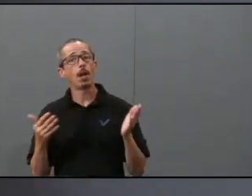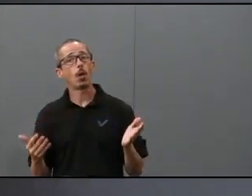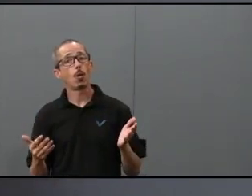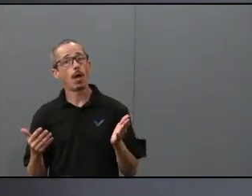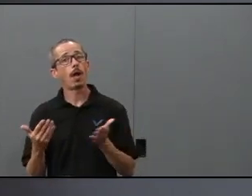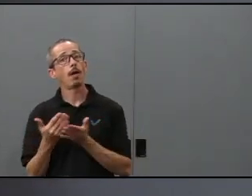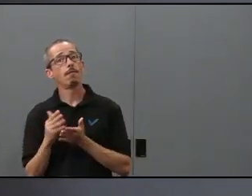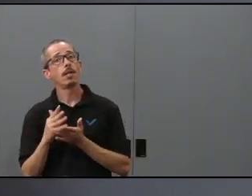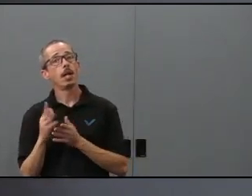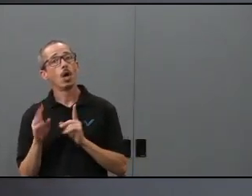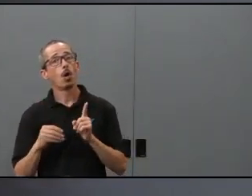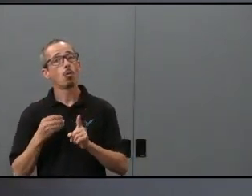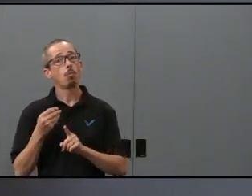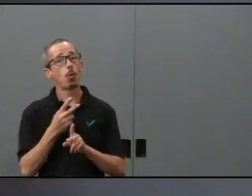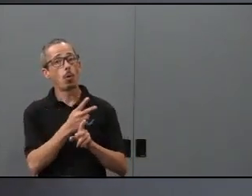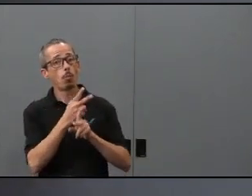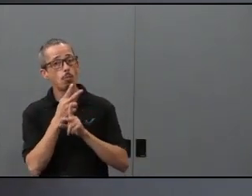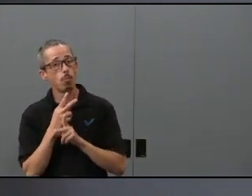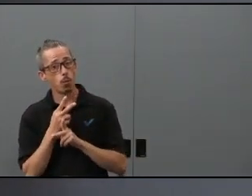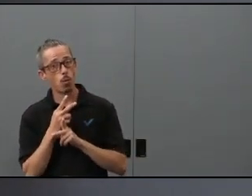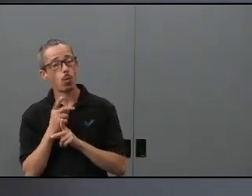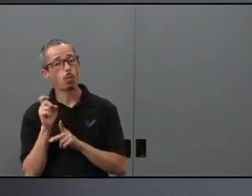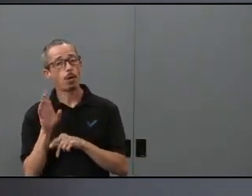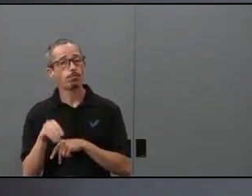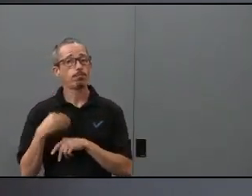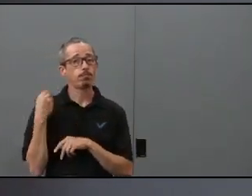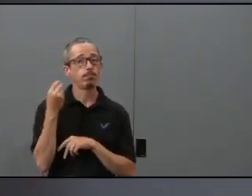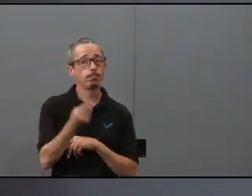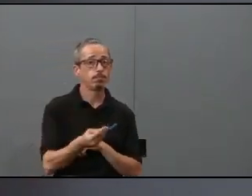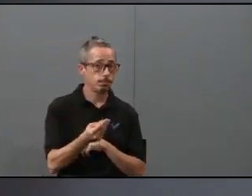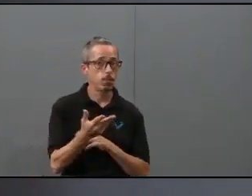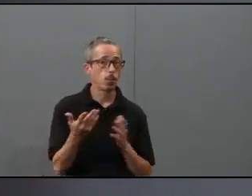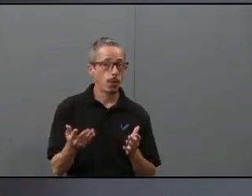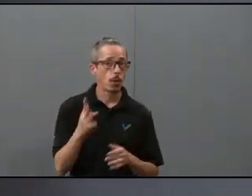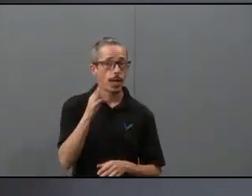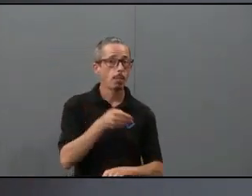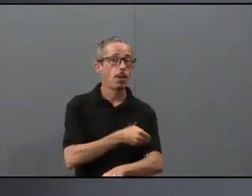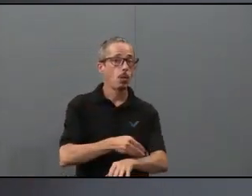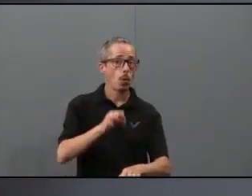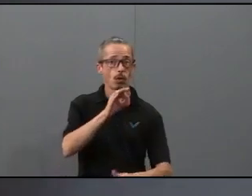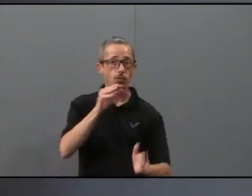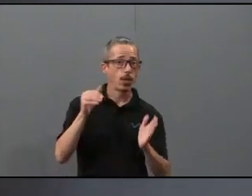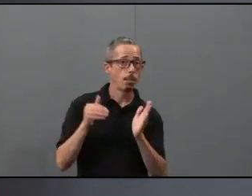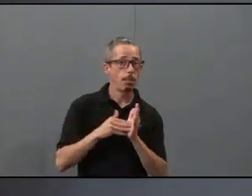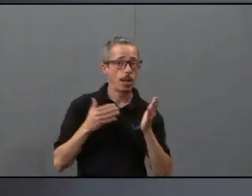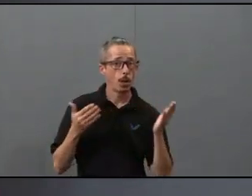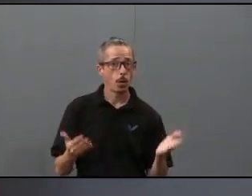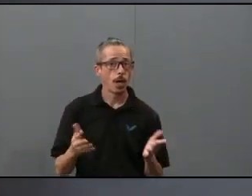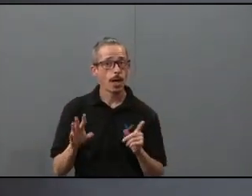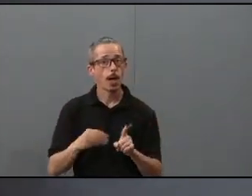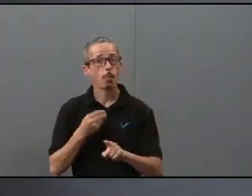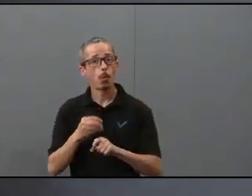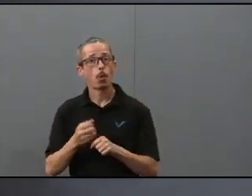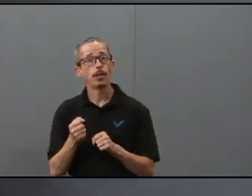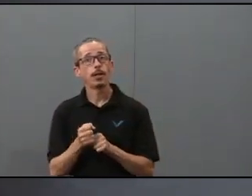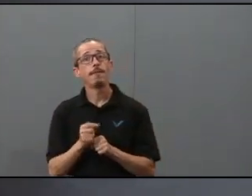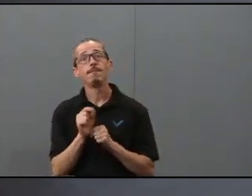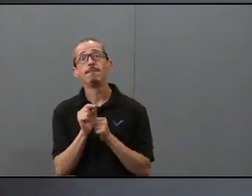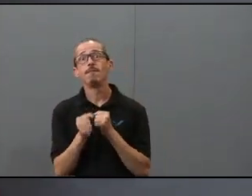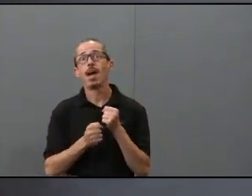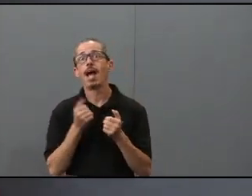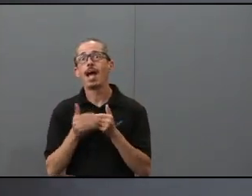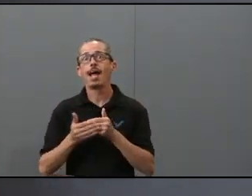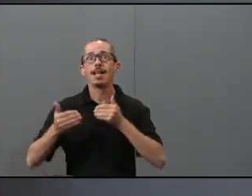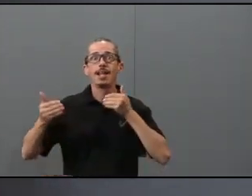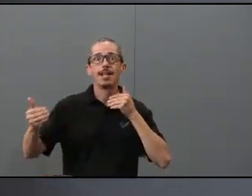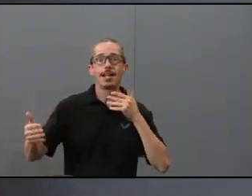mode de financement emprunt par émission d'obligation d'un montant de 4900000 dollars remboursable sur 20 ans